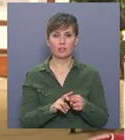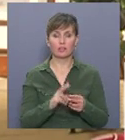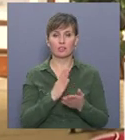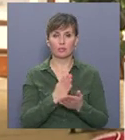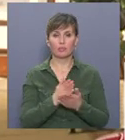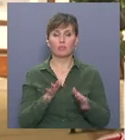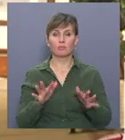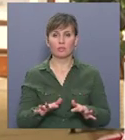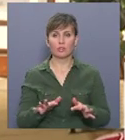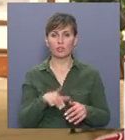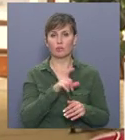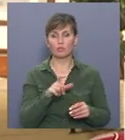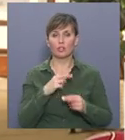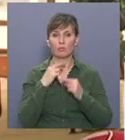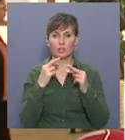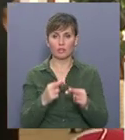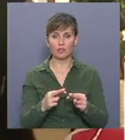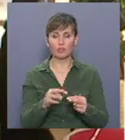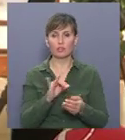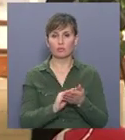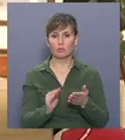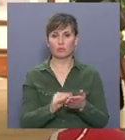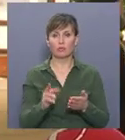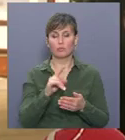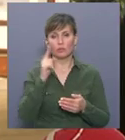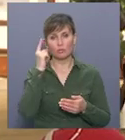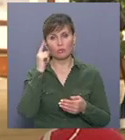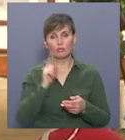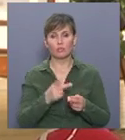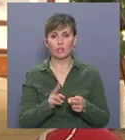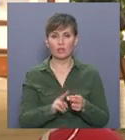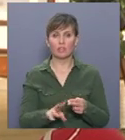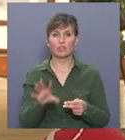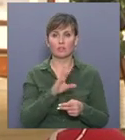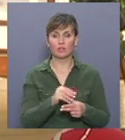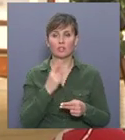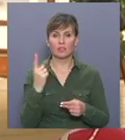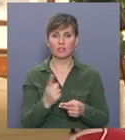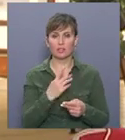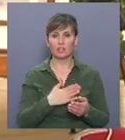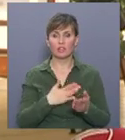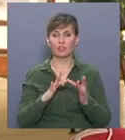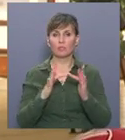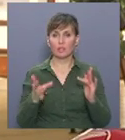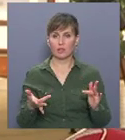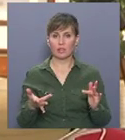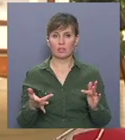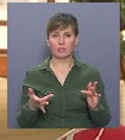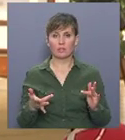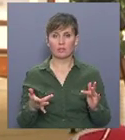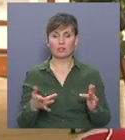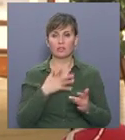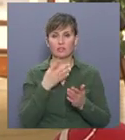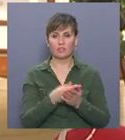имеют место, люди обращаются, люди об этом пишут. Мы думаем, полагаем, как раз-таки это все единый наш портал